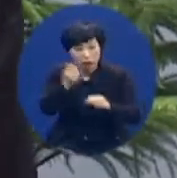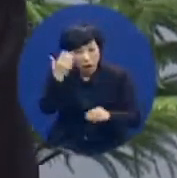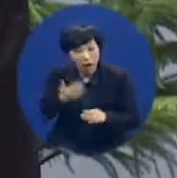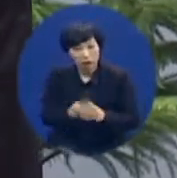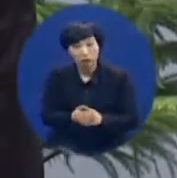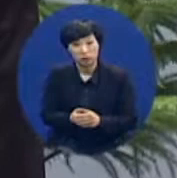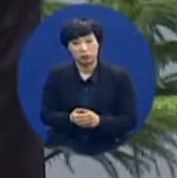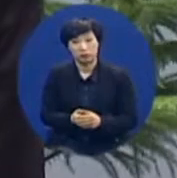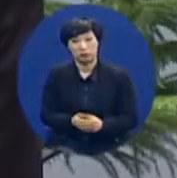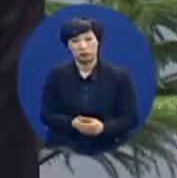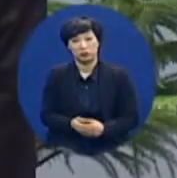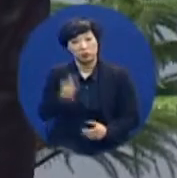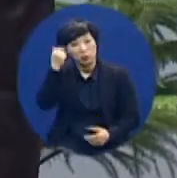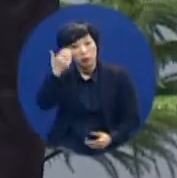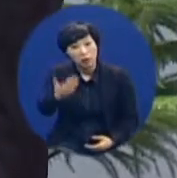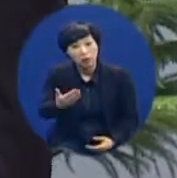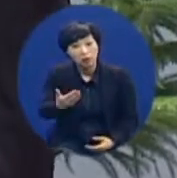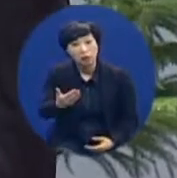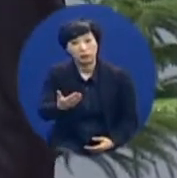있습니까